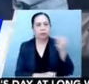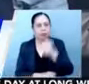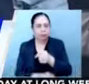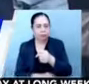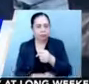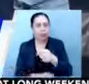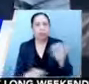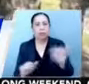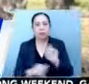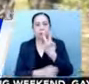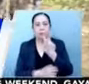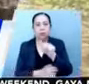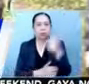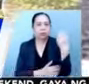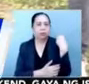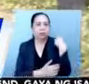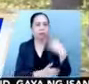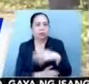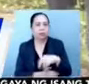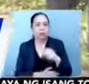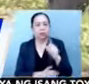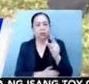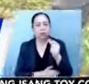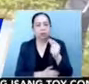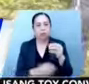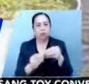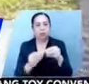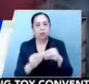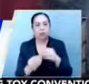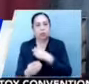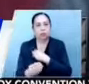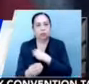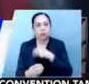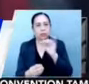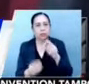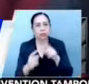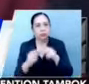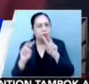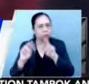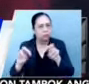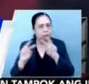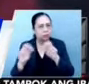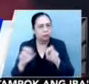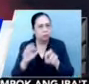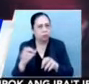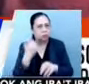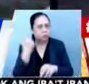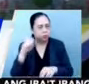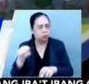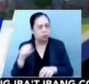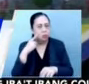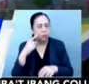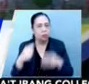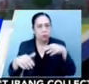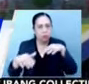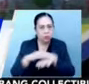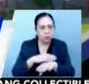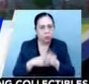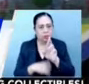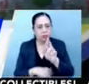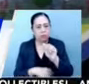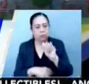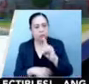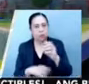ibang opisyal at 12 iba pang pulis. Yan ay para lang maimbestigahan kung may paglabag sa mga raid o wala. Kung nagkaroon nga ba